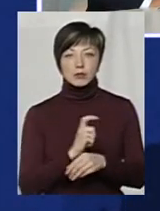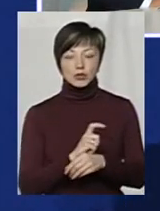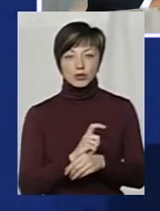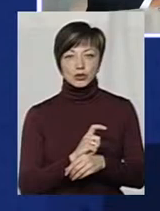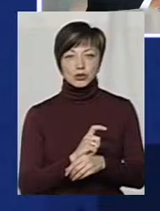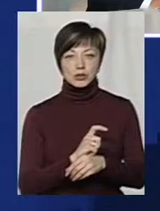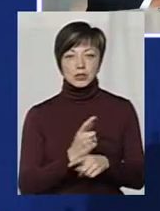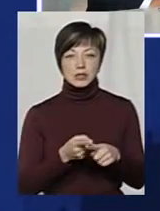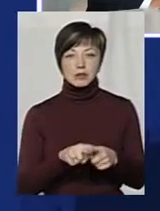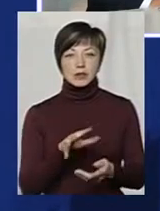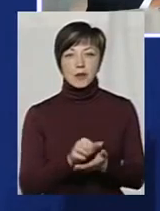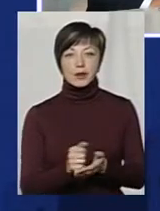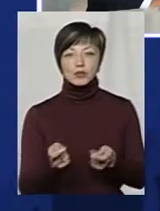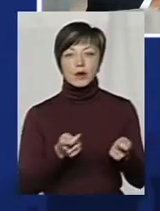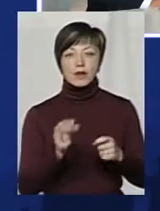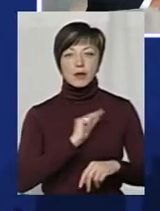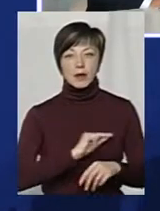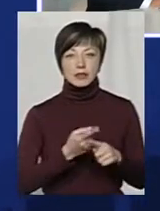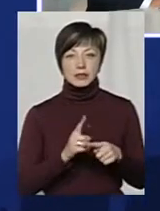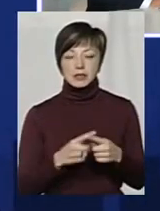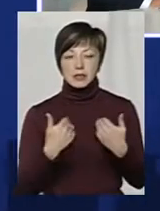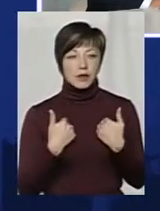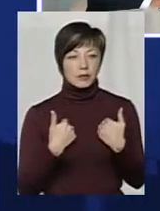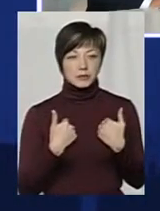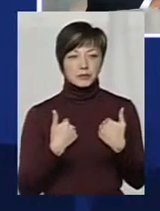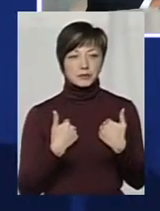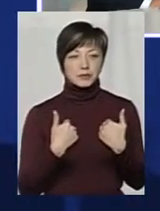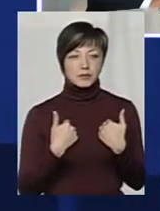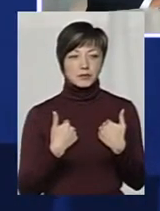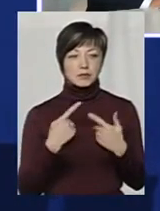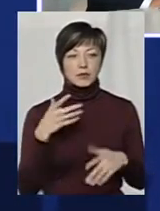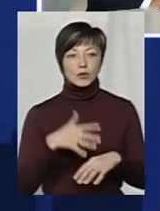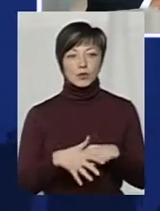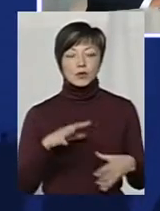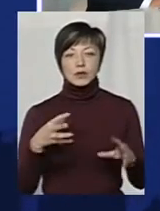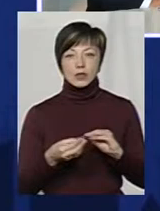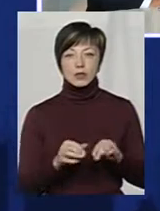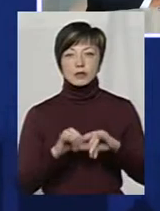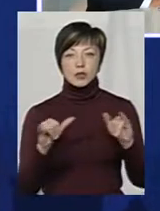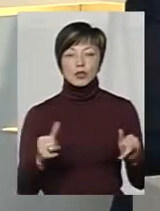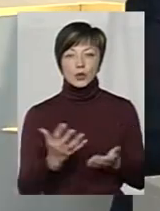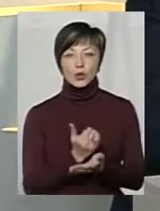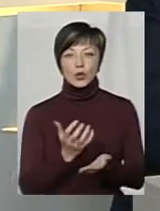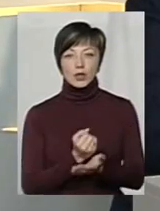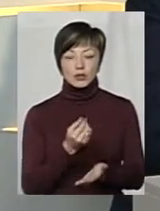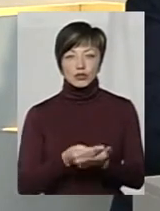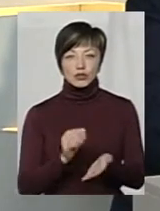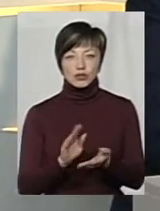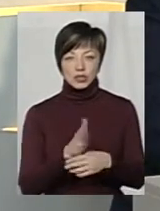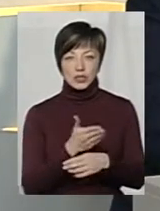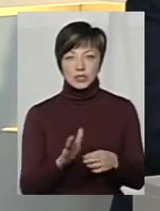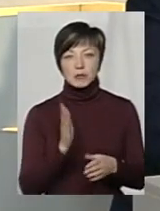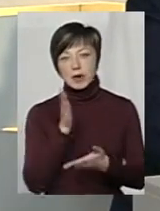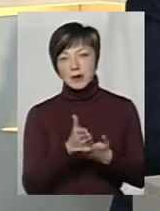звичайно, цим займається управління праці. Це я, якби розумію, що наслідком є збільшення дохідної частини. Сказати сьогодні якийсь прямий